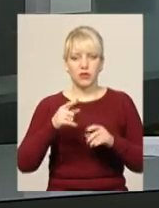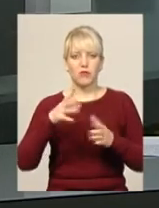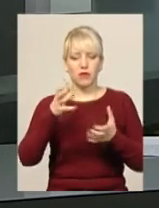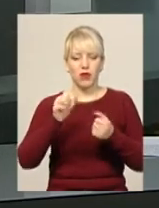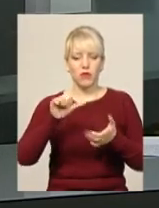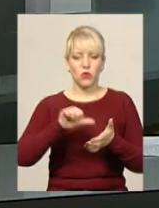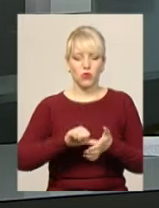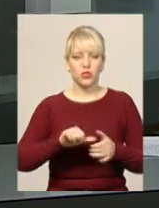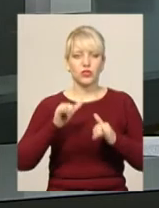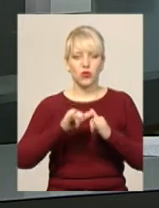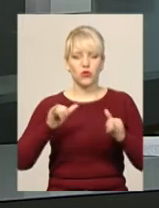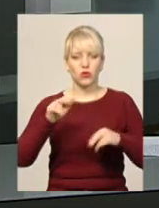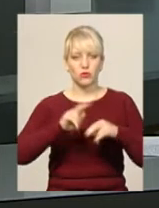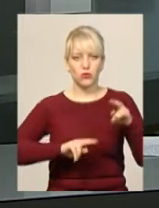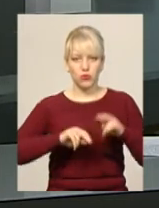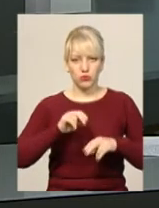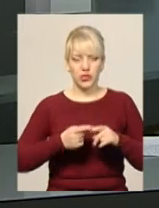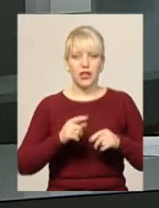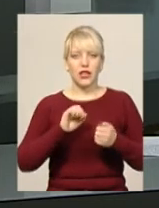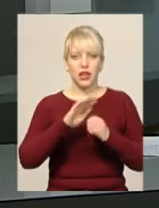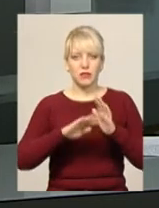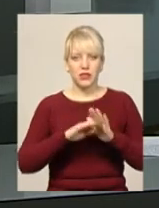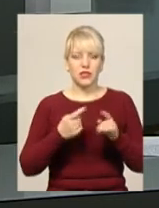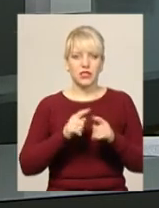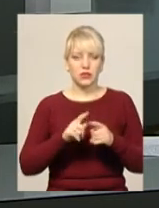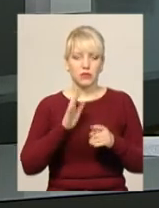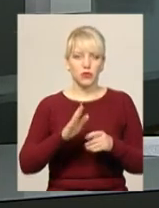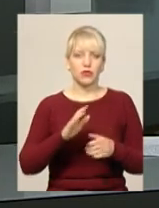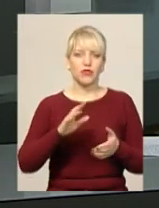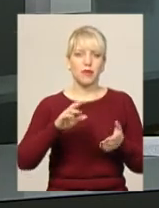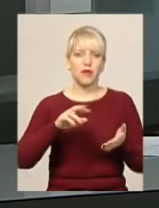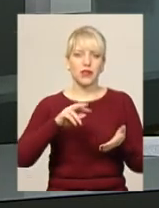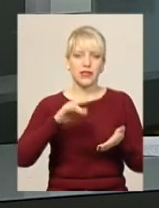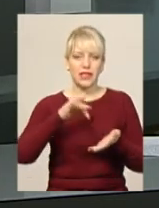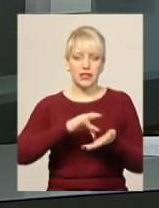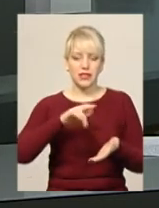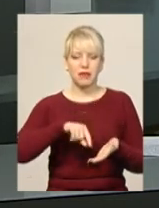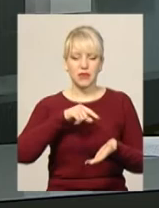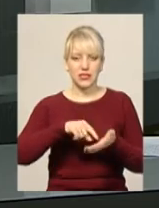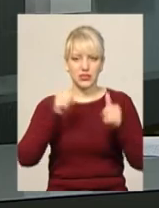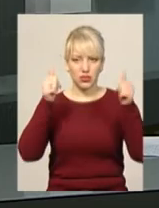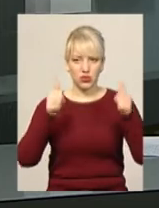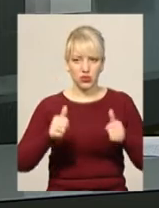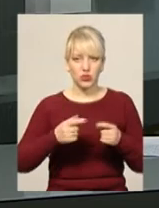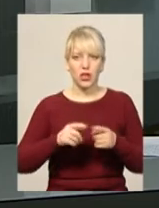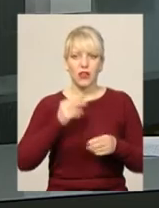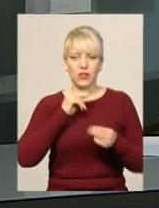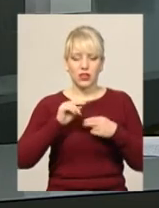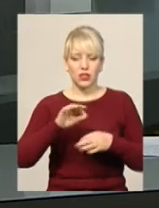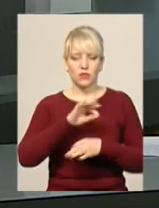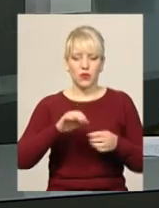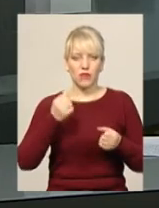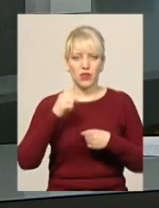'янця. Меморіальну дошку Яну Девіте планують розмістити у центрі міста на будинку ратуші. У конкурсі на кращий проєкт пам'ятного знаку виграв